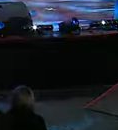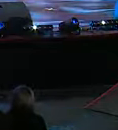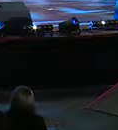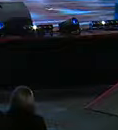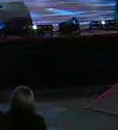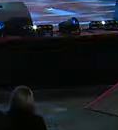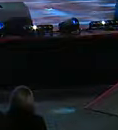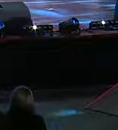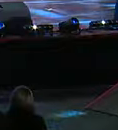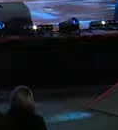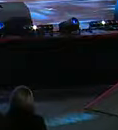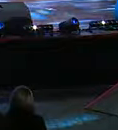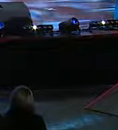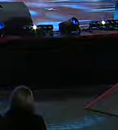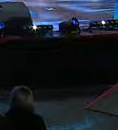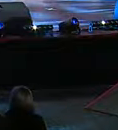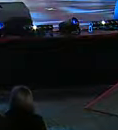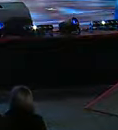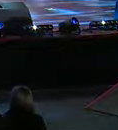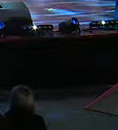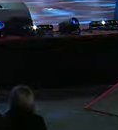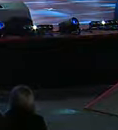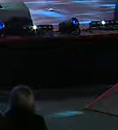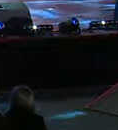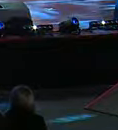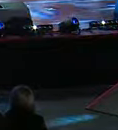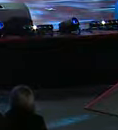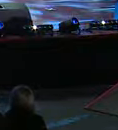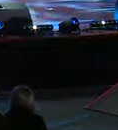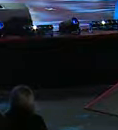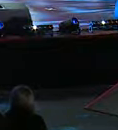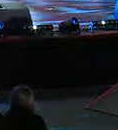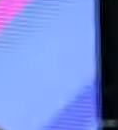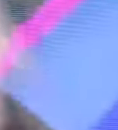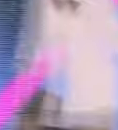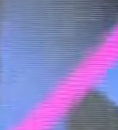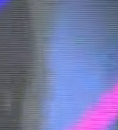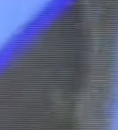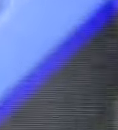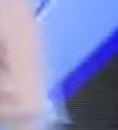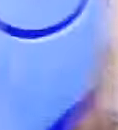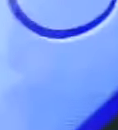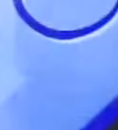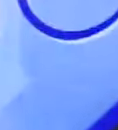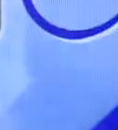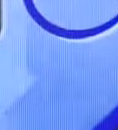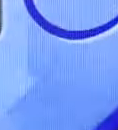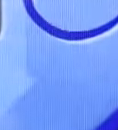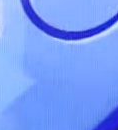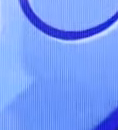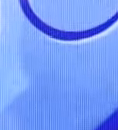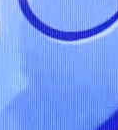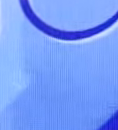Wielkie brawa, drodzy Państwo. Młodsza formacja Trans przyjechała do nas prosto z Międzyrzecza, z